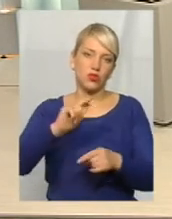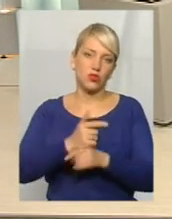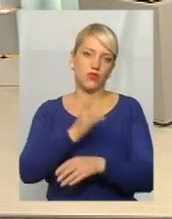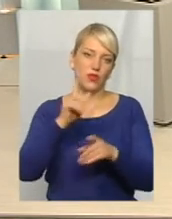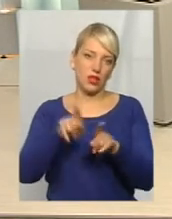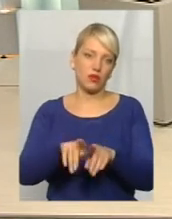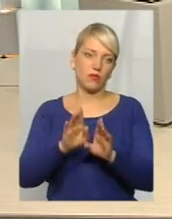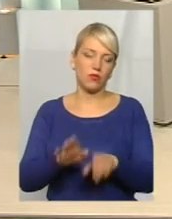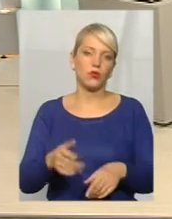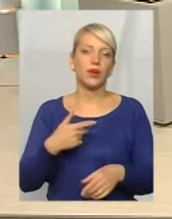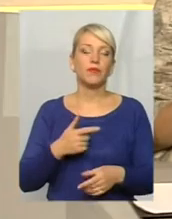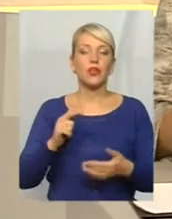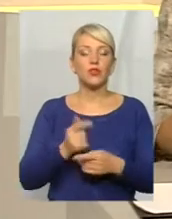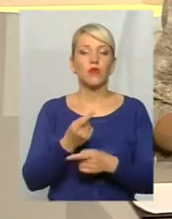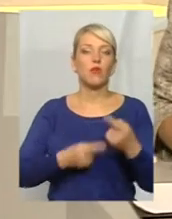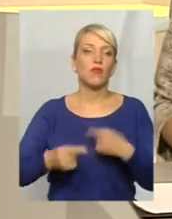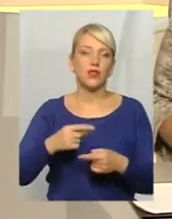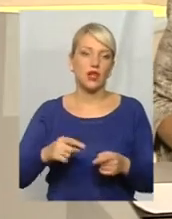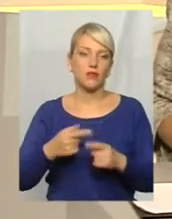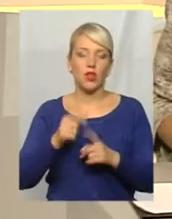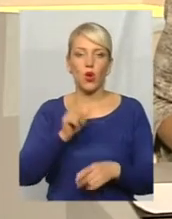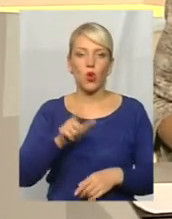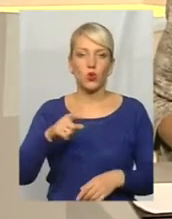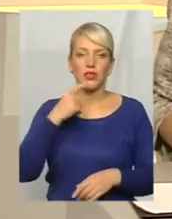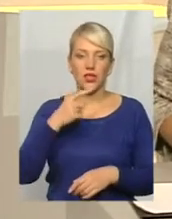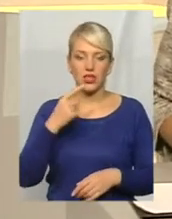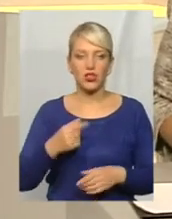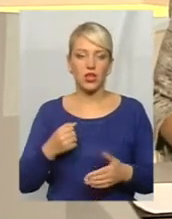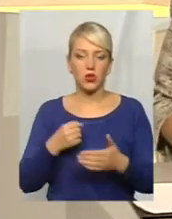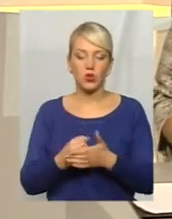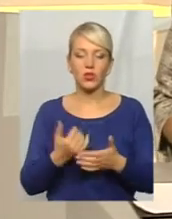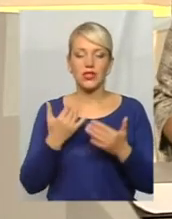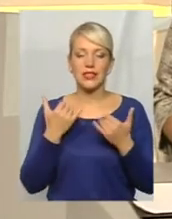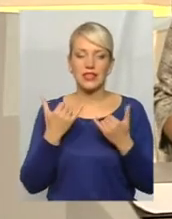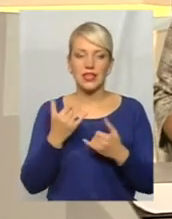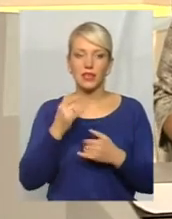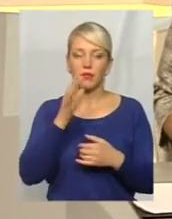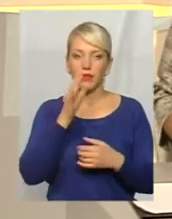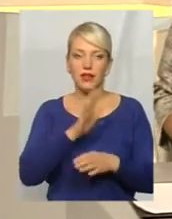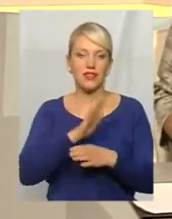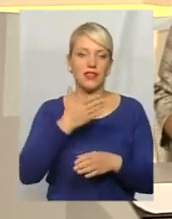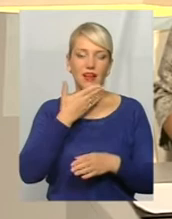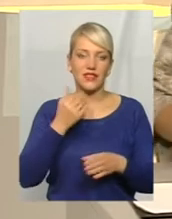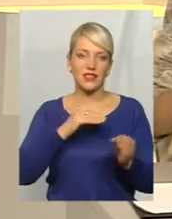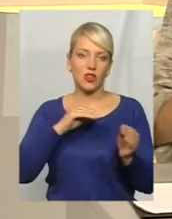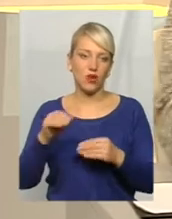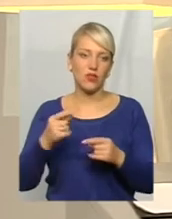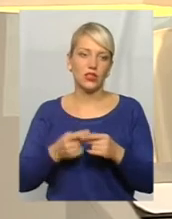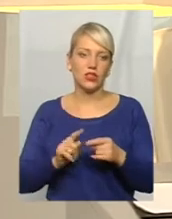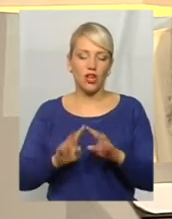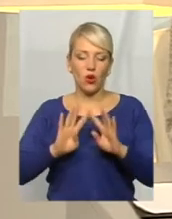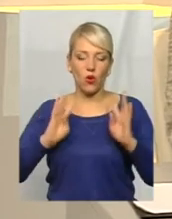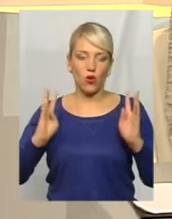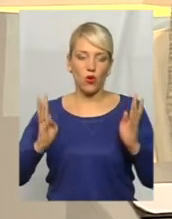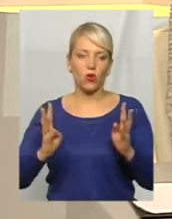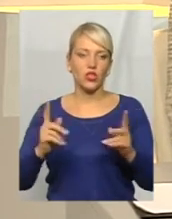Знову ж, повертаємося до люди зазначають, до цих пір не встановлено отієї огорожі, про